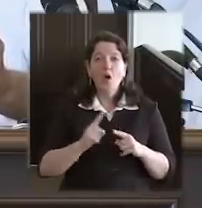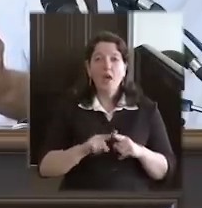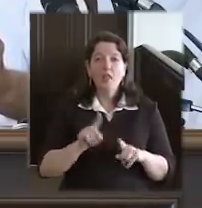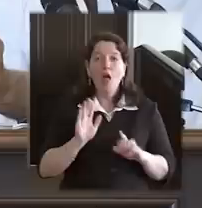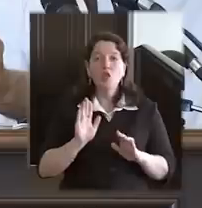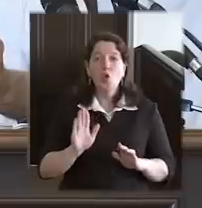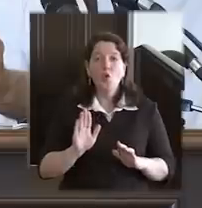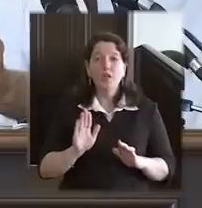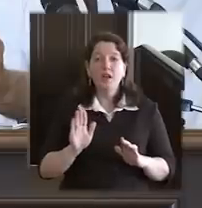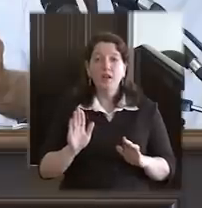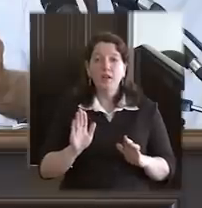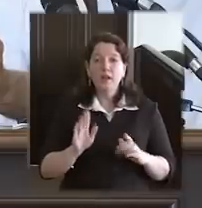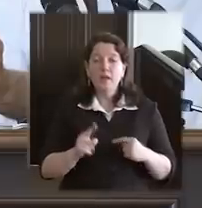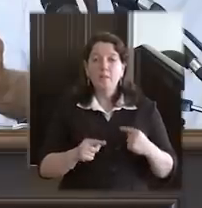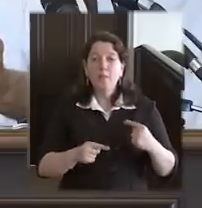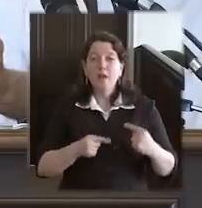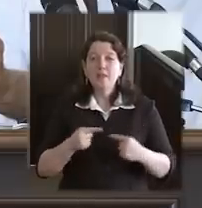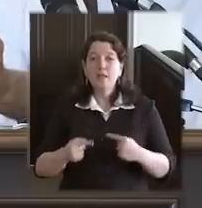тень грядущих благ,